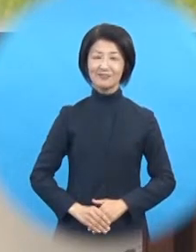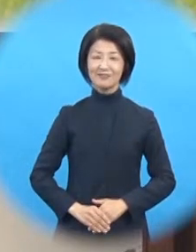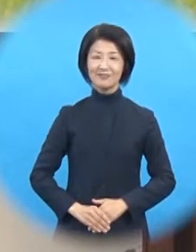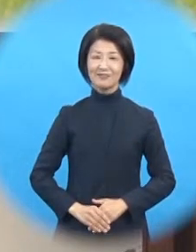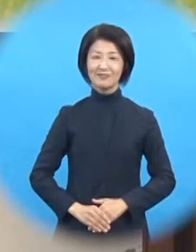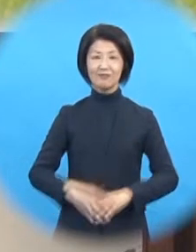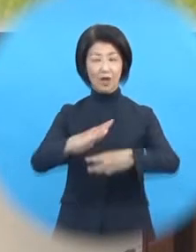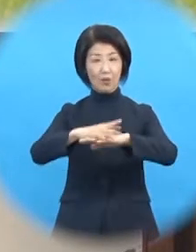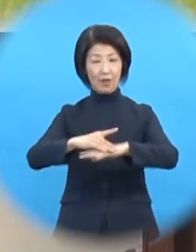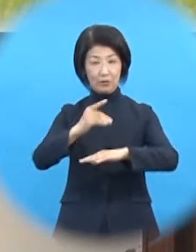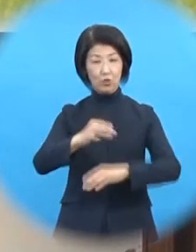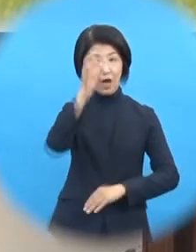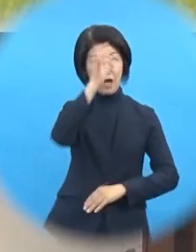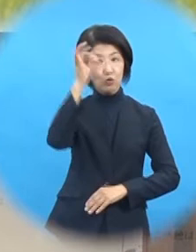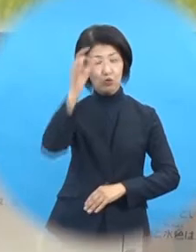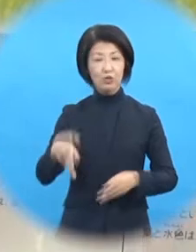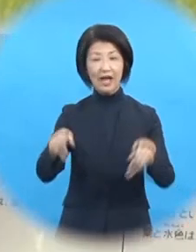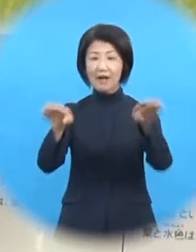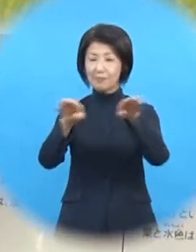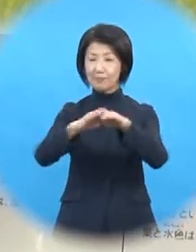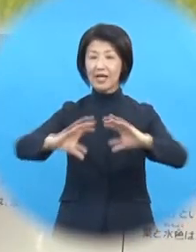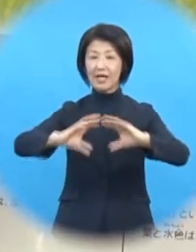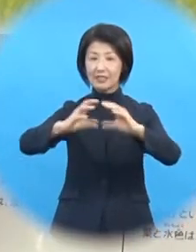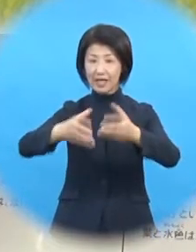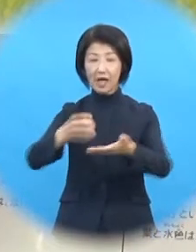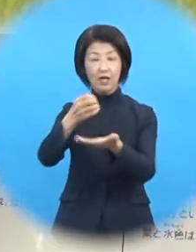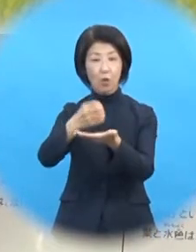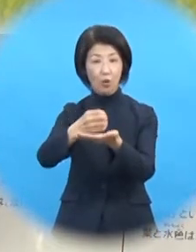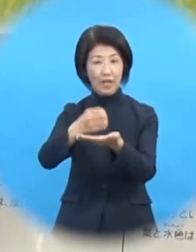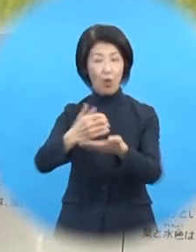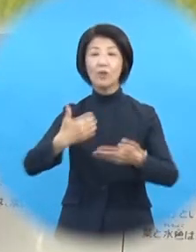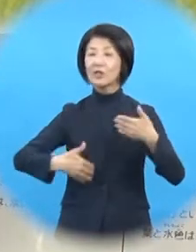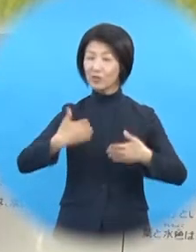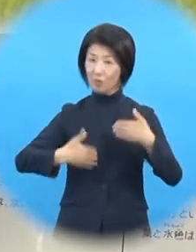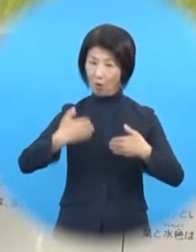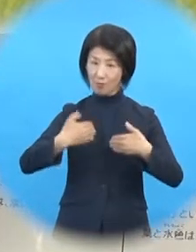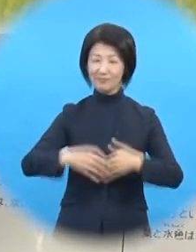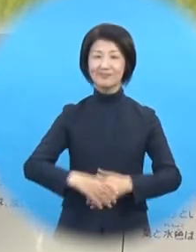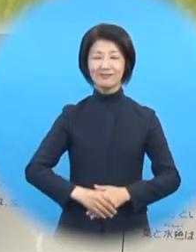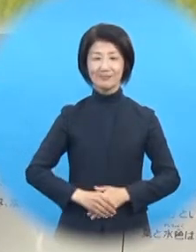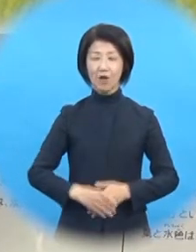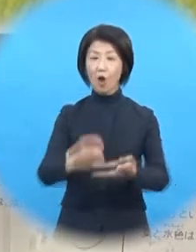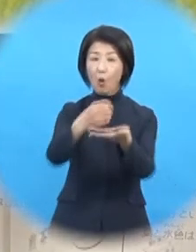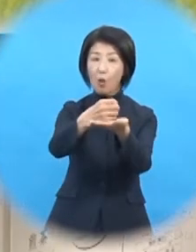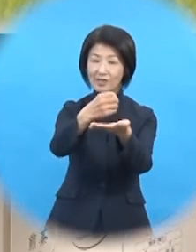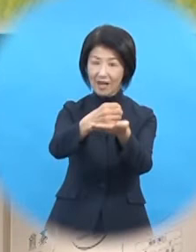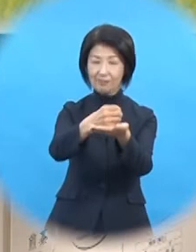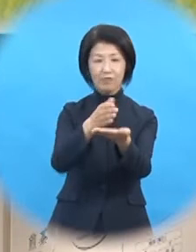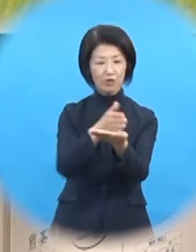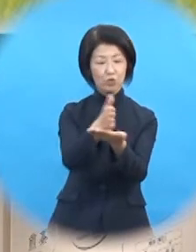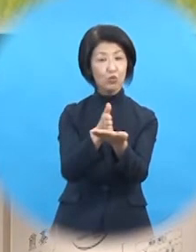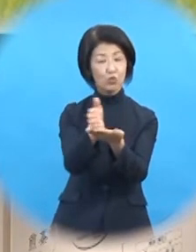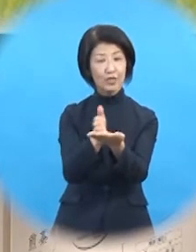まずは博物館で世界のお茶を五感で楽しもう。お茶ってたくさんの種